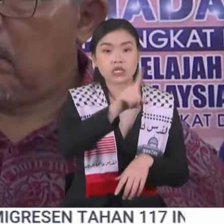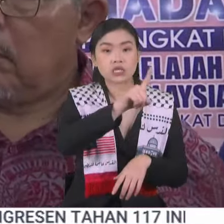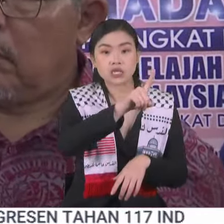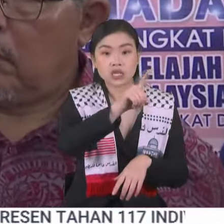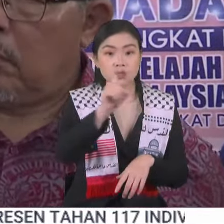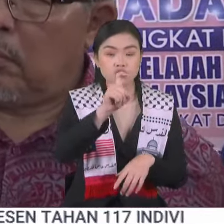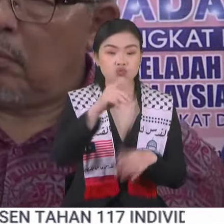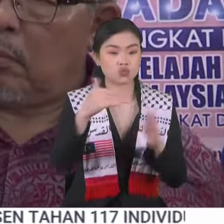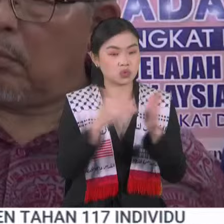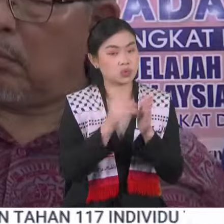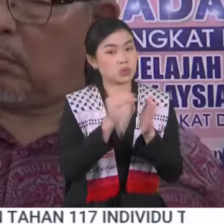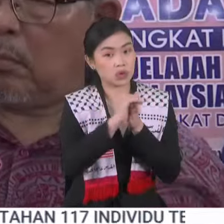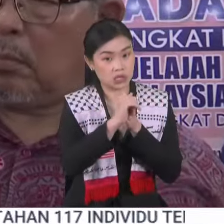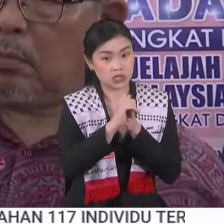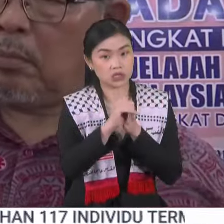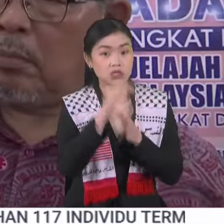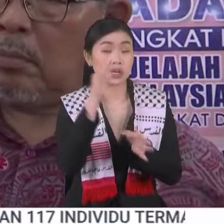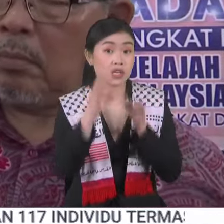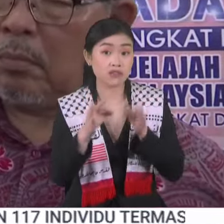jadi